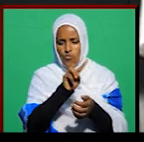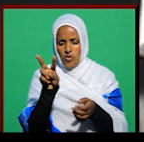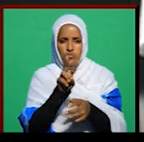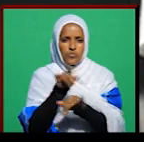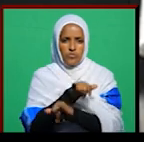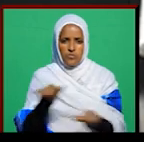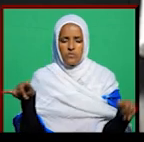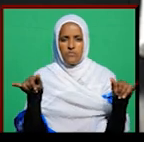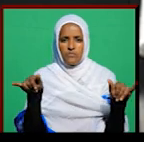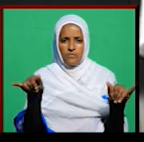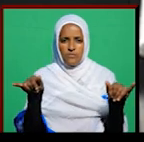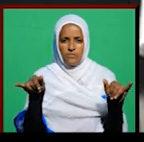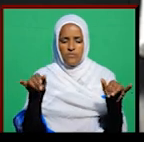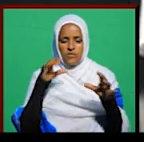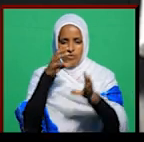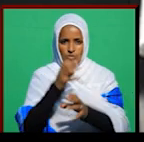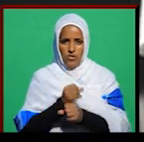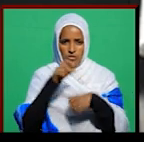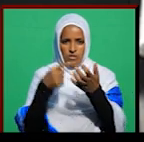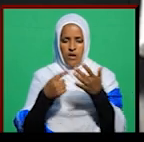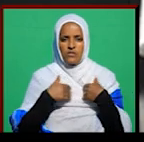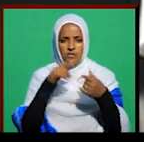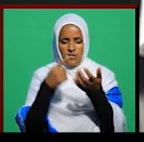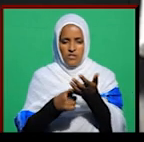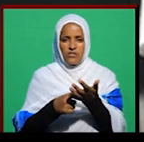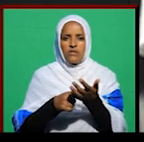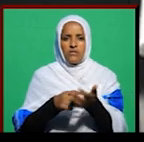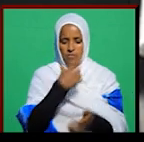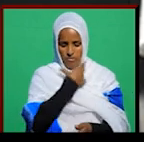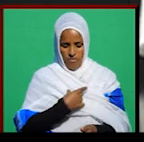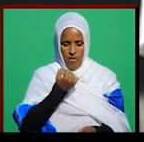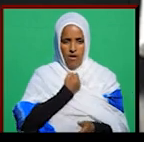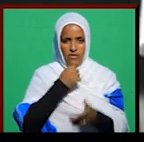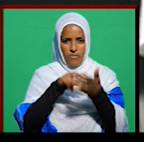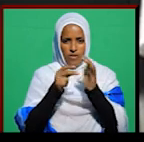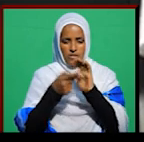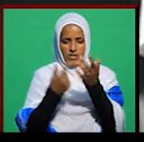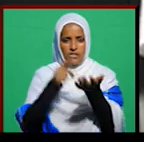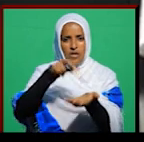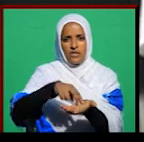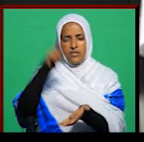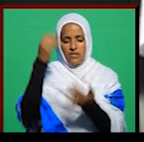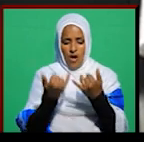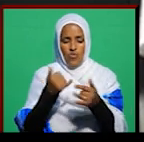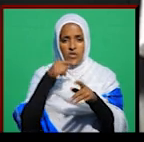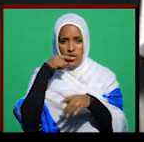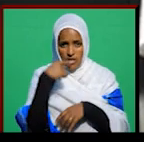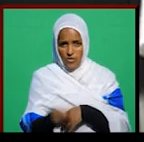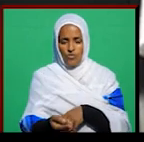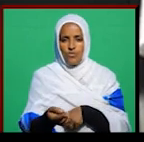አማይተበም ሁለቱም አንድ አይነት ተወራራሽነት ስላላቸው ነው። ስለዚህ ማተብ ማለት ከዚያ የተገኘ